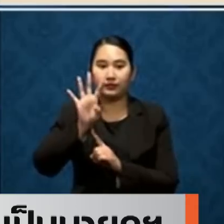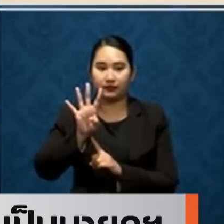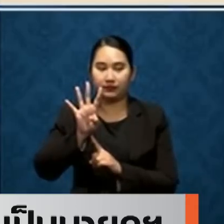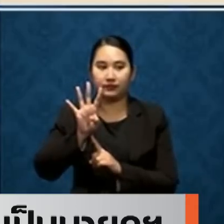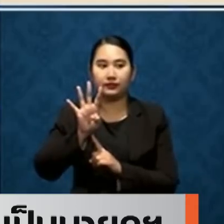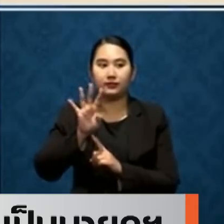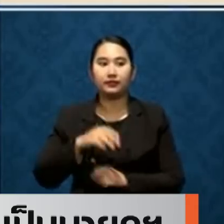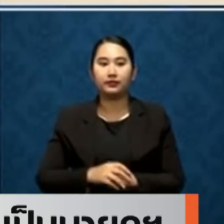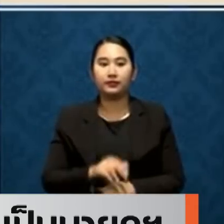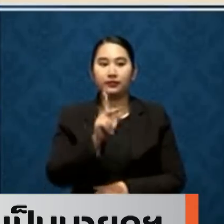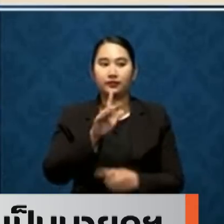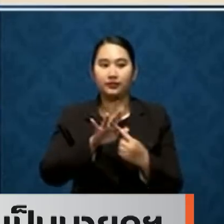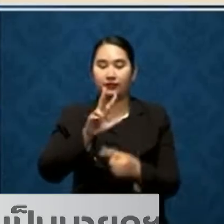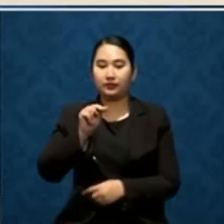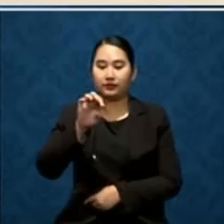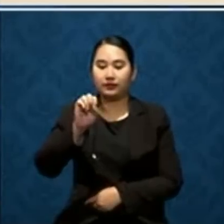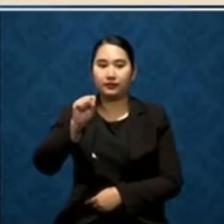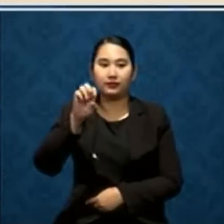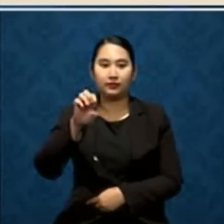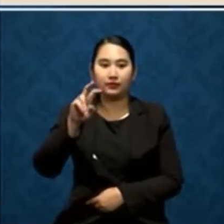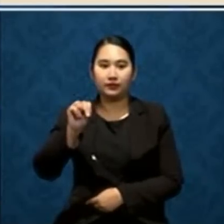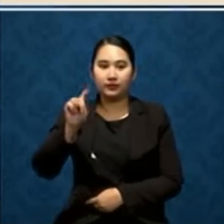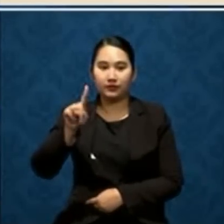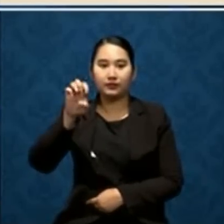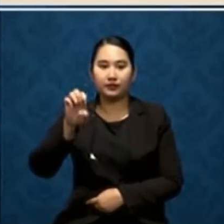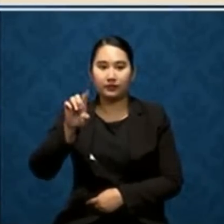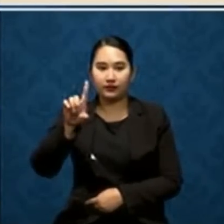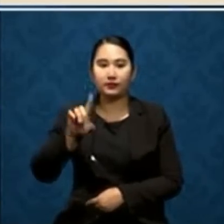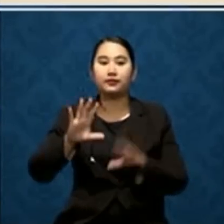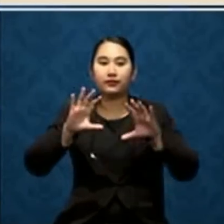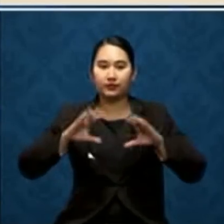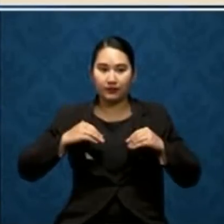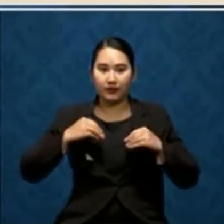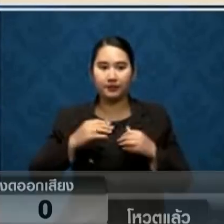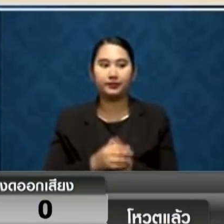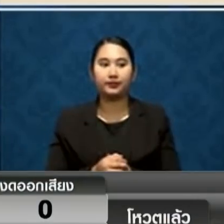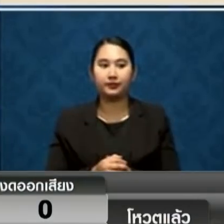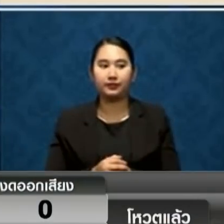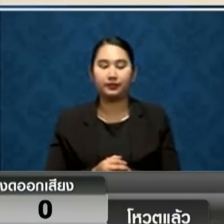24นางสาวกาญสินีโอภาสรังสรรค์ ชอบค่ะ